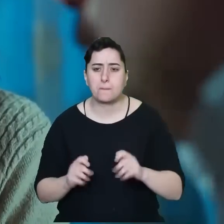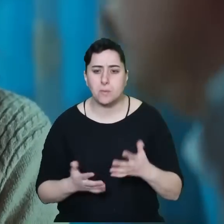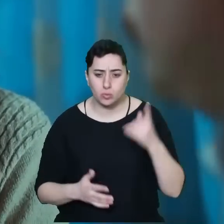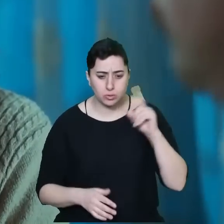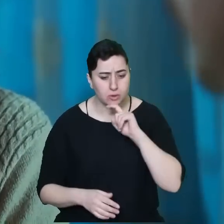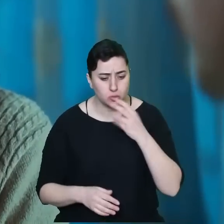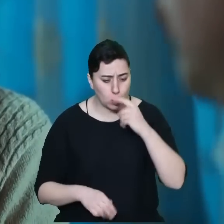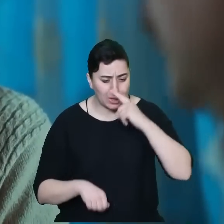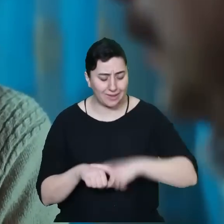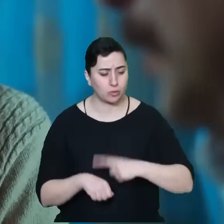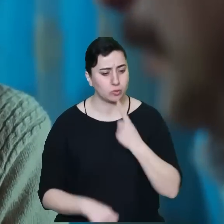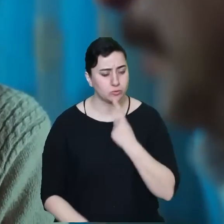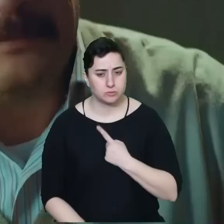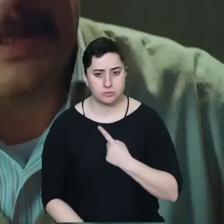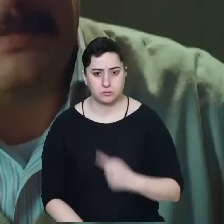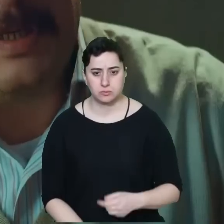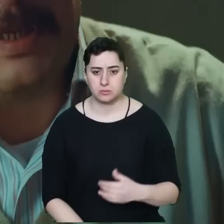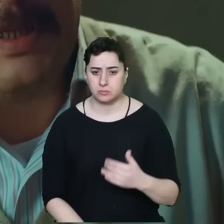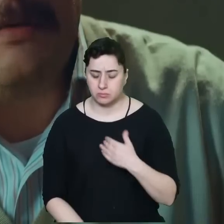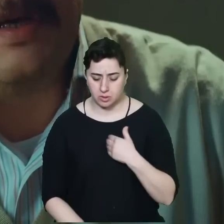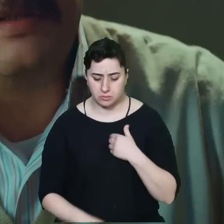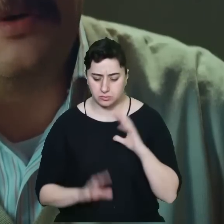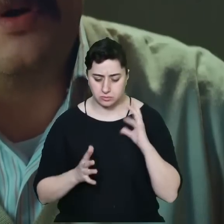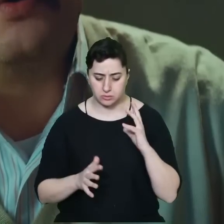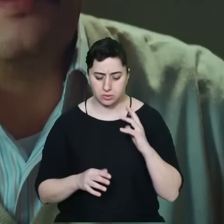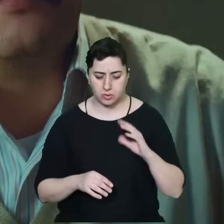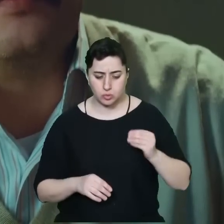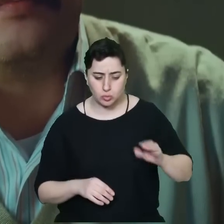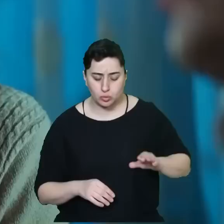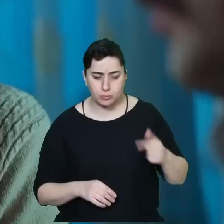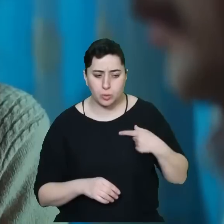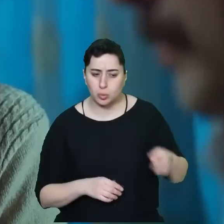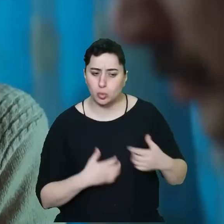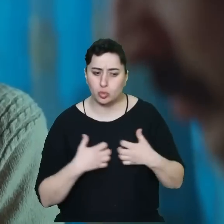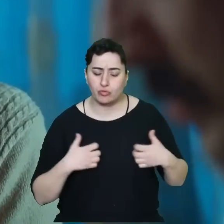Öyle emin konuştu ki. Ben bile kendi evladıma öyle güvenmiyorum.